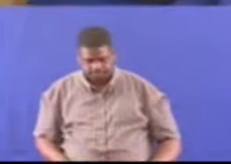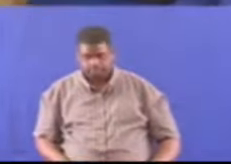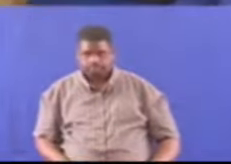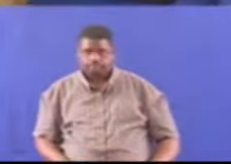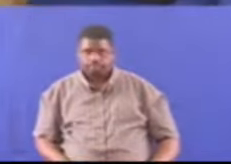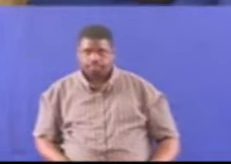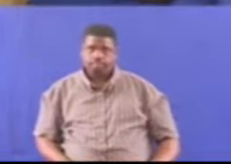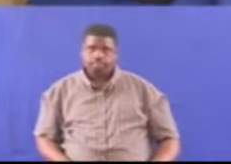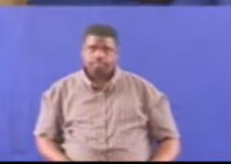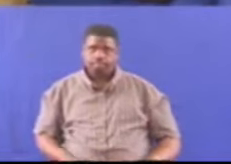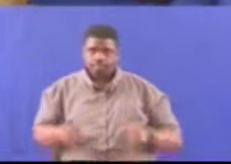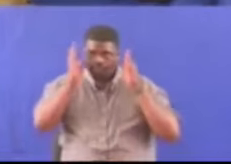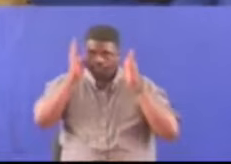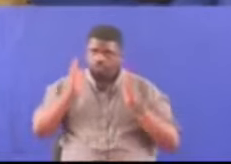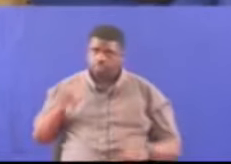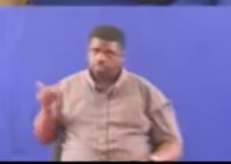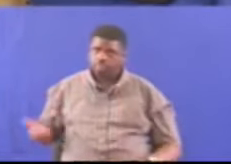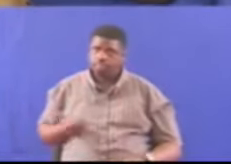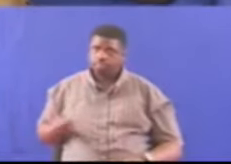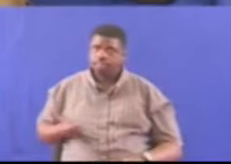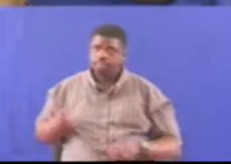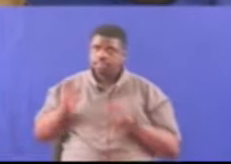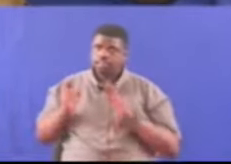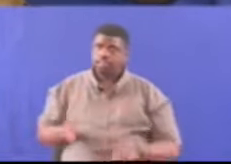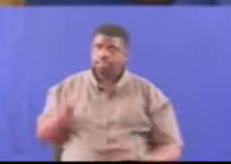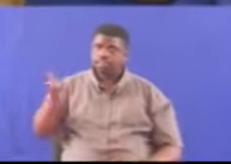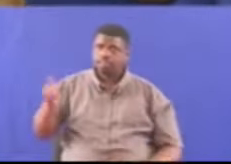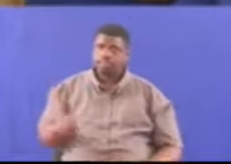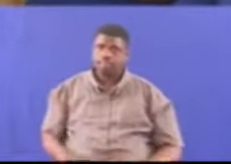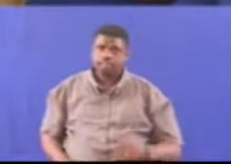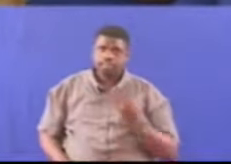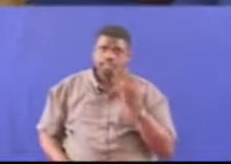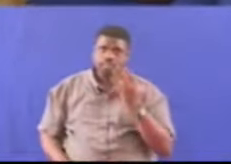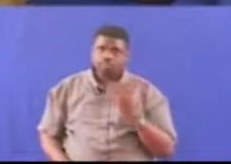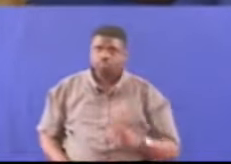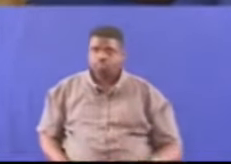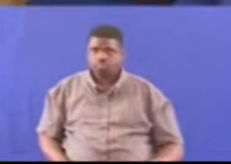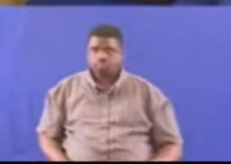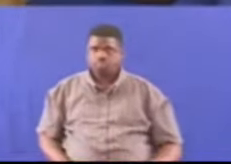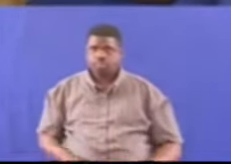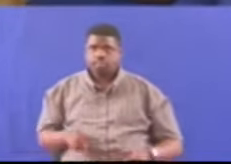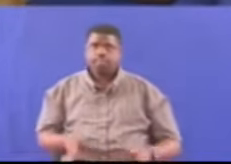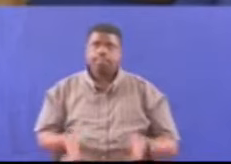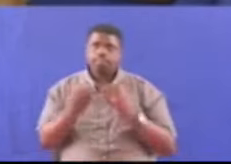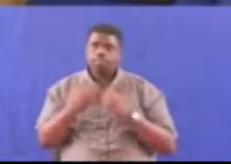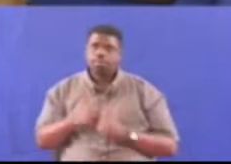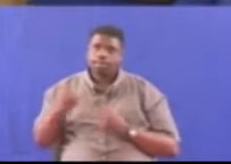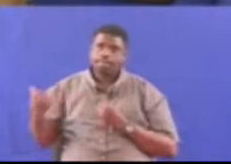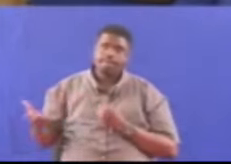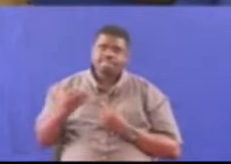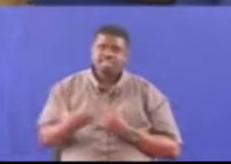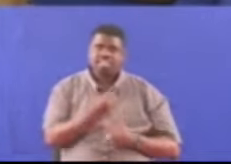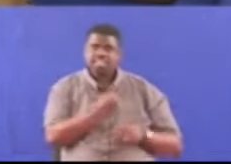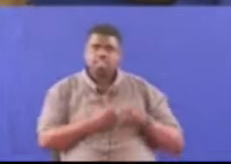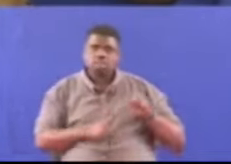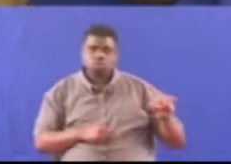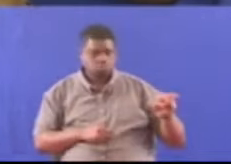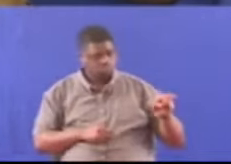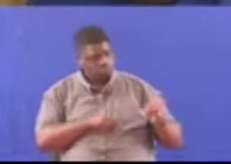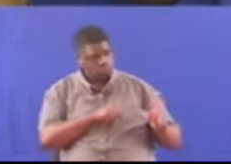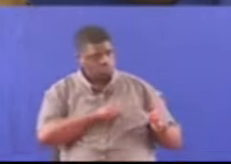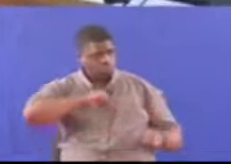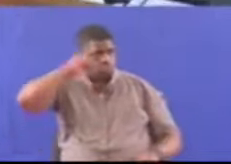Mheshimiwa mgeni rasmi, sehemu ya tano iliyowezesha mafanikio ya ushindi